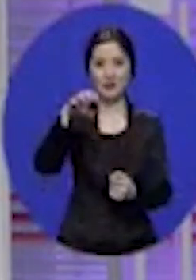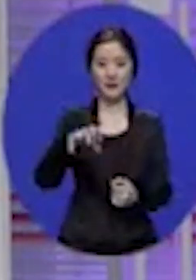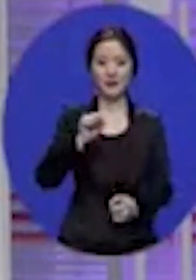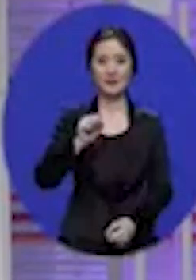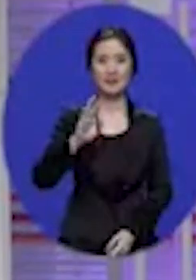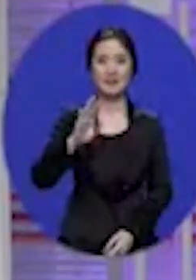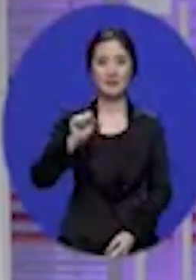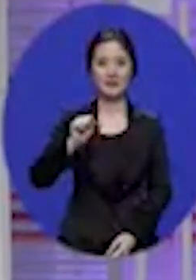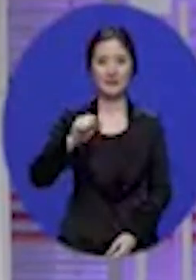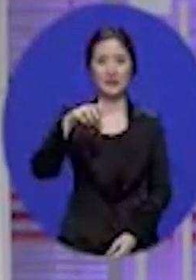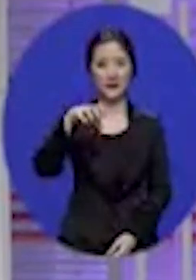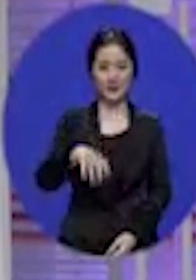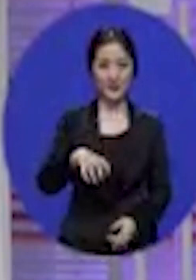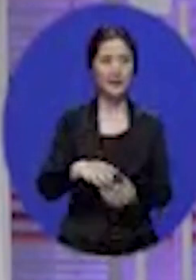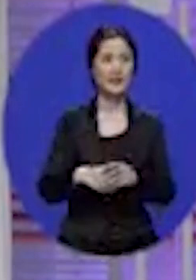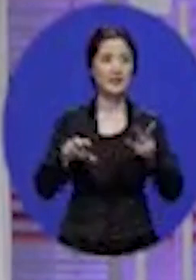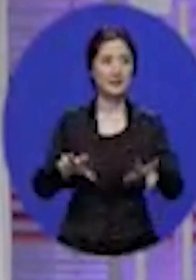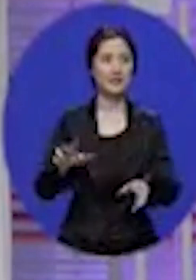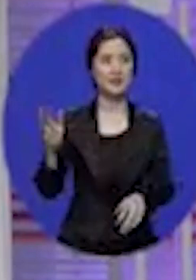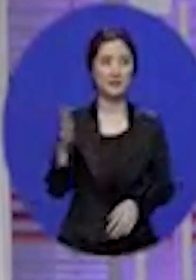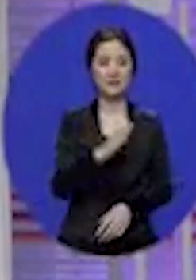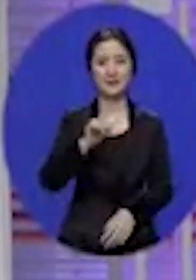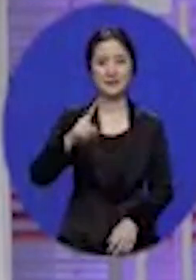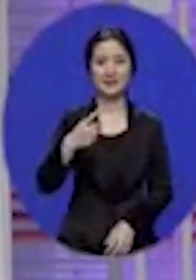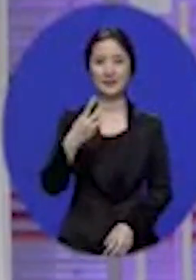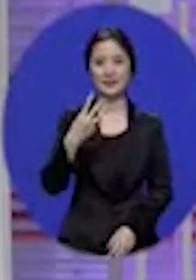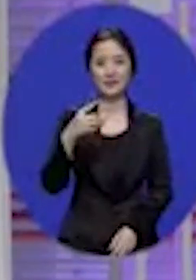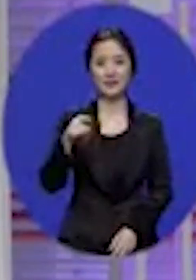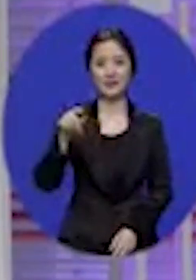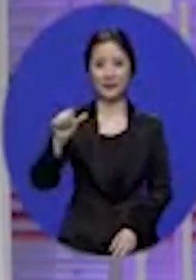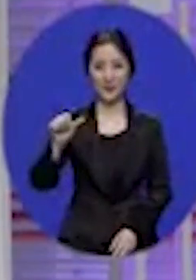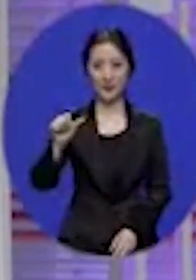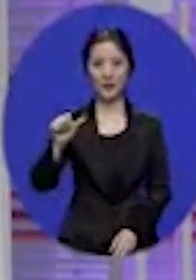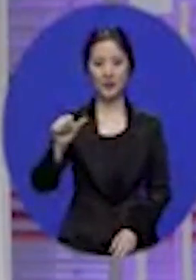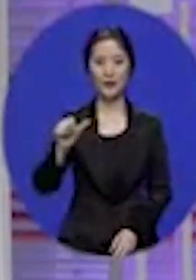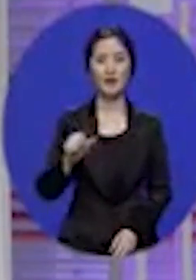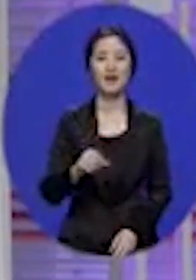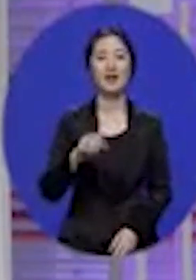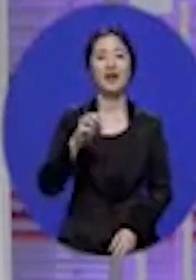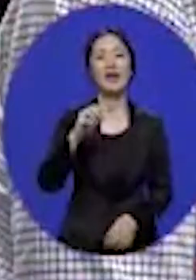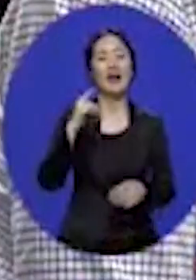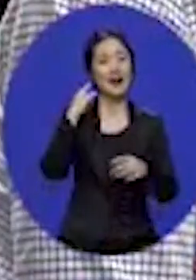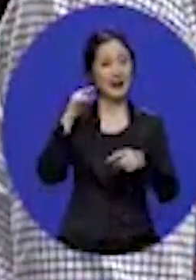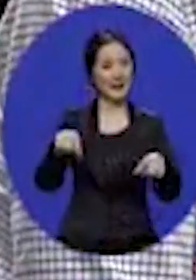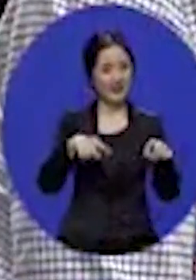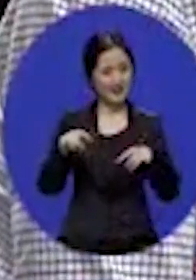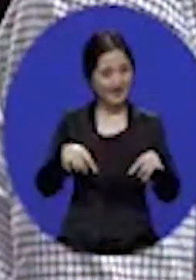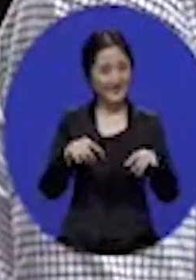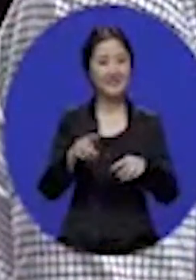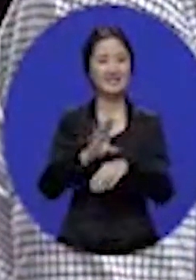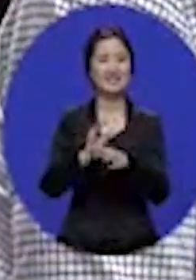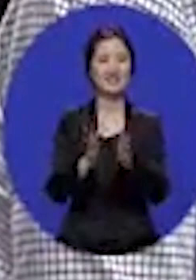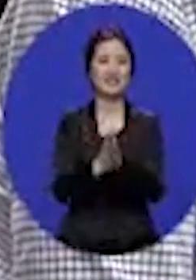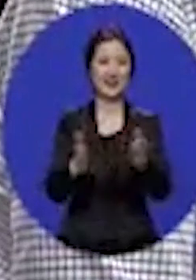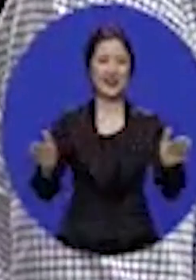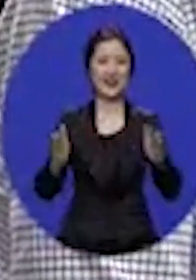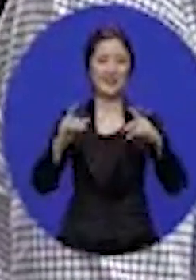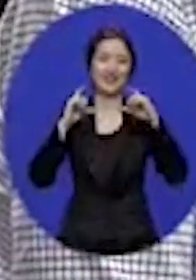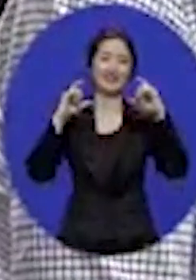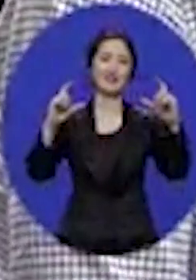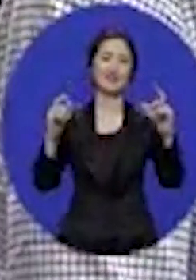SBS 방송입니다. 지금부터 103.5MHz SBS 방송을 시작합니다. 짠짜라짠!